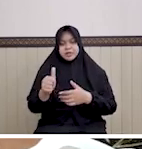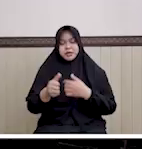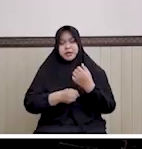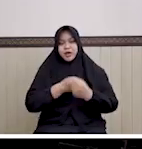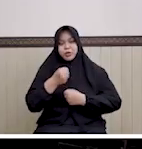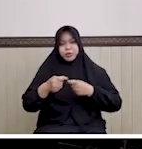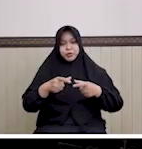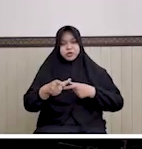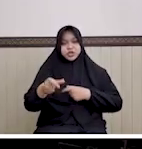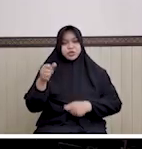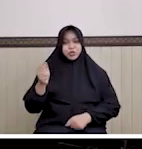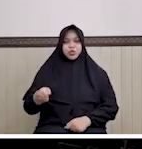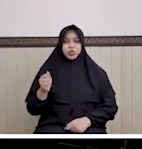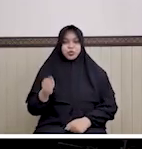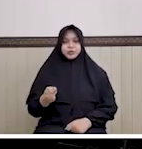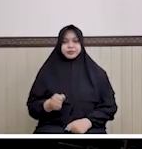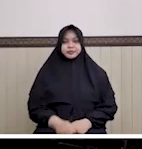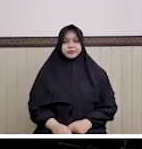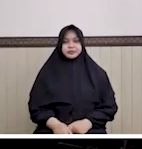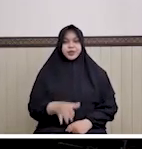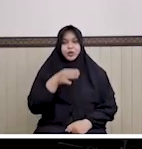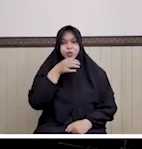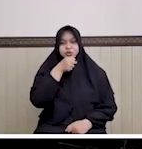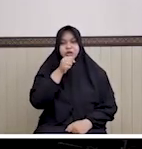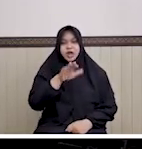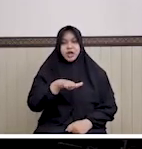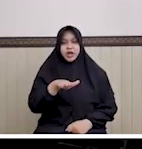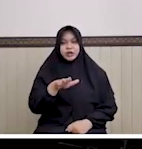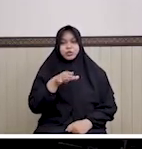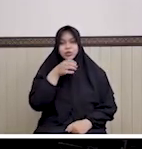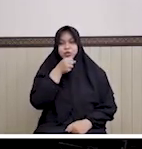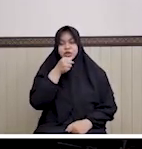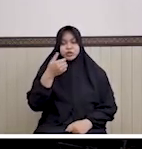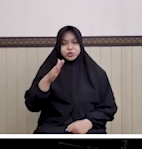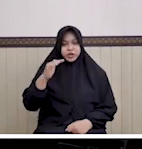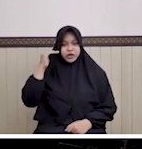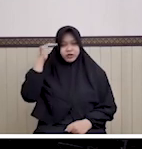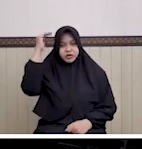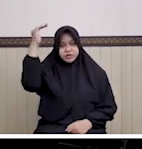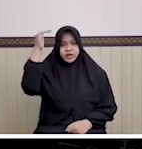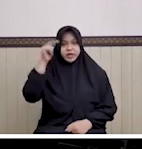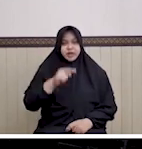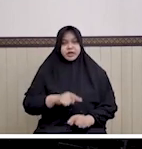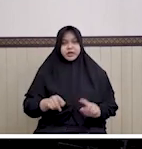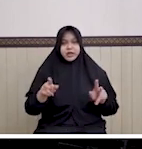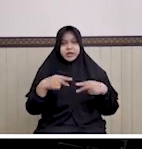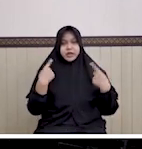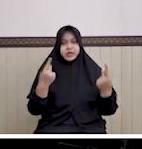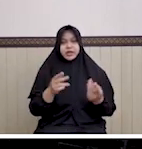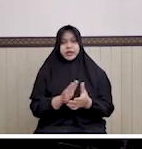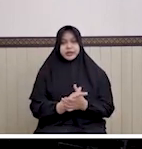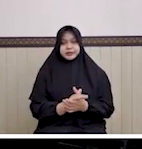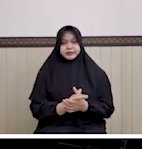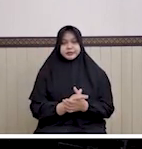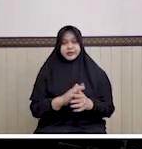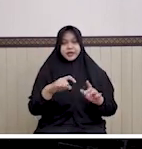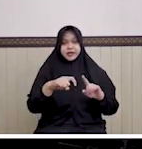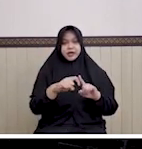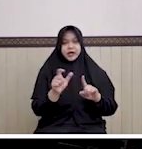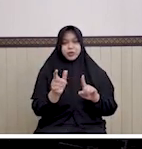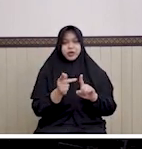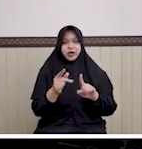hukumnya Oh iya anak yang kalau usianya sudah dewasa itu orangnya kita pasang di HP nya